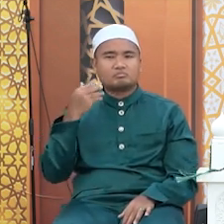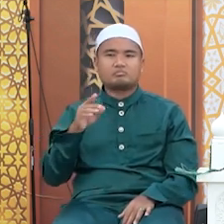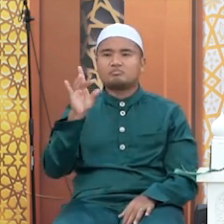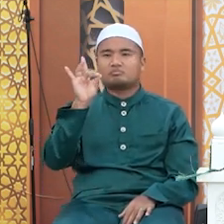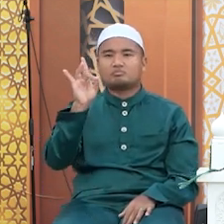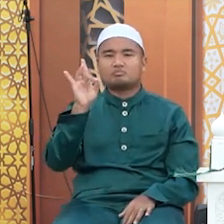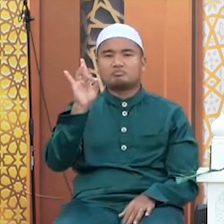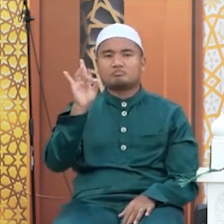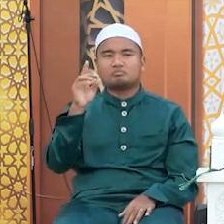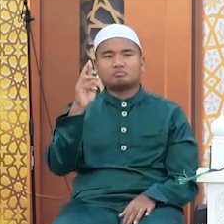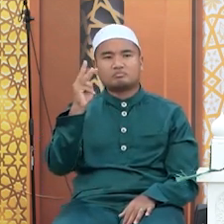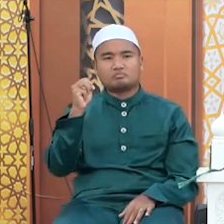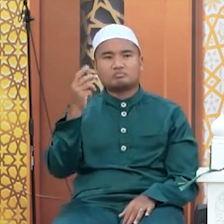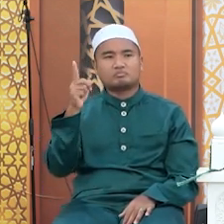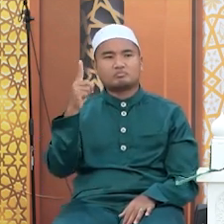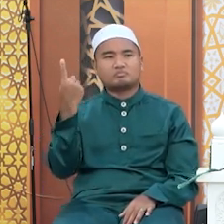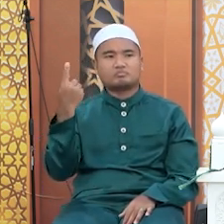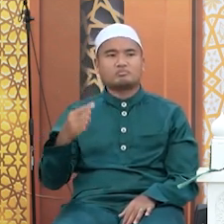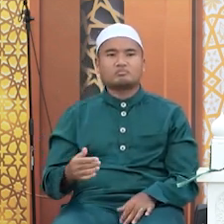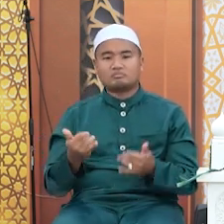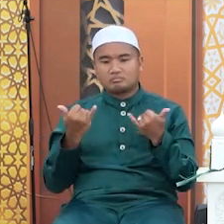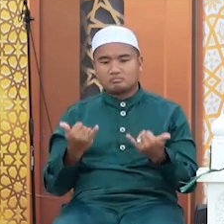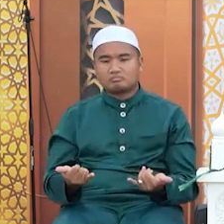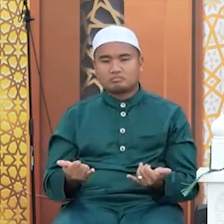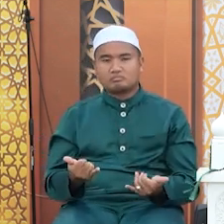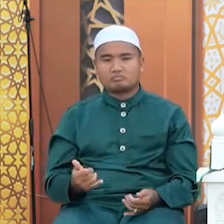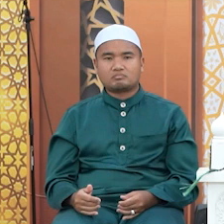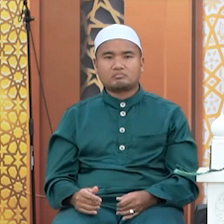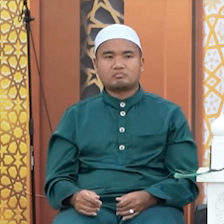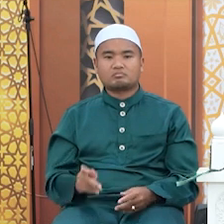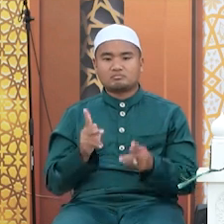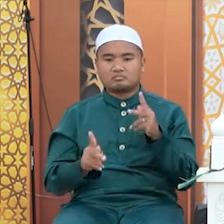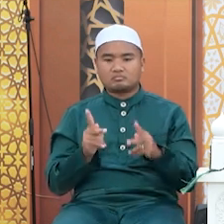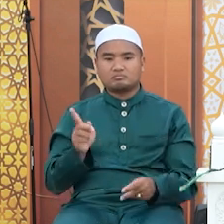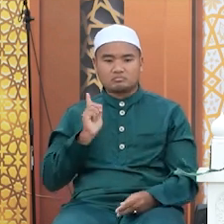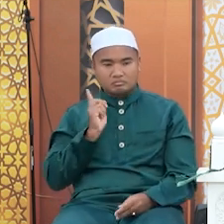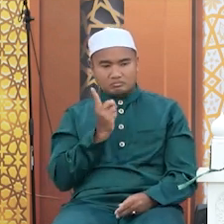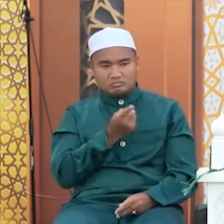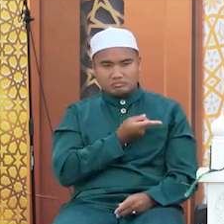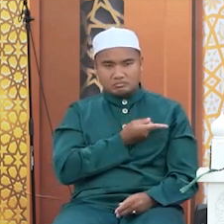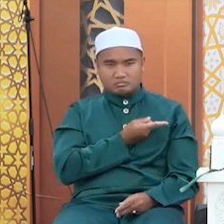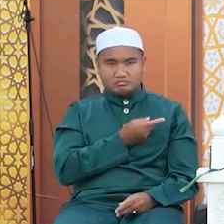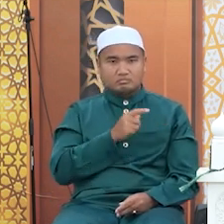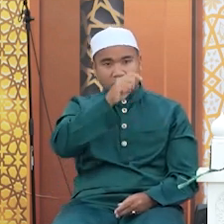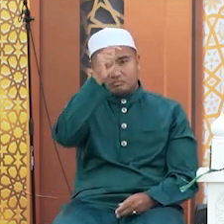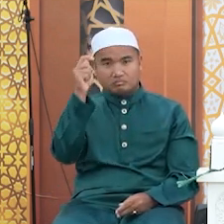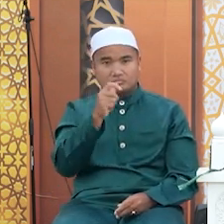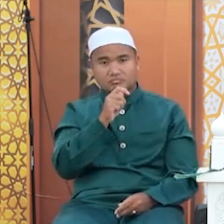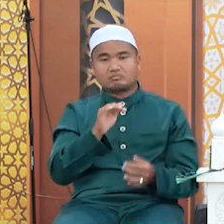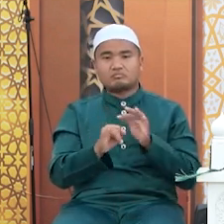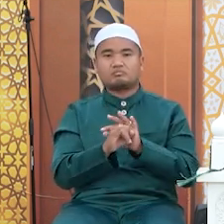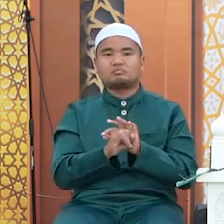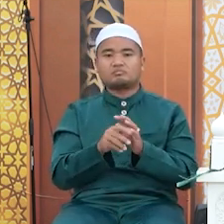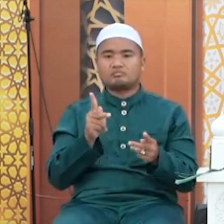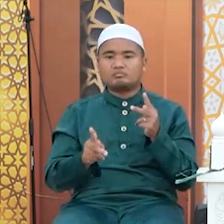sebahagian rekod lembu. Sungguh. Tapi sekarang kalau kita tanya Tok Iman, tanya pengerusi, harga lembu